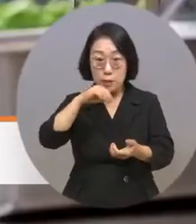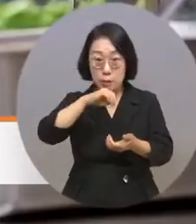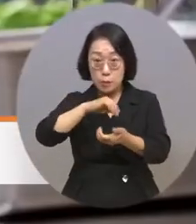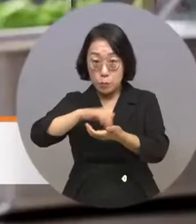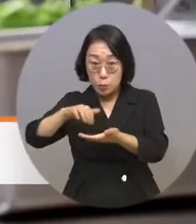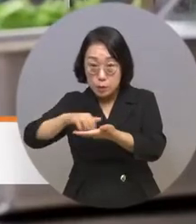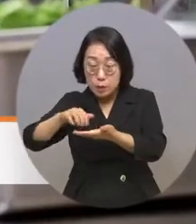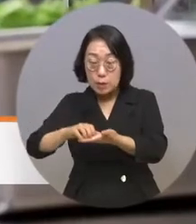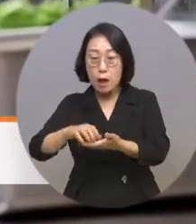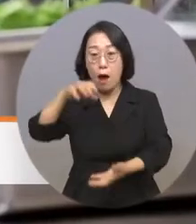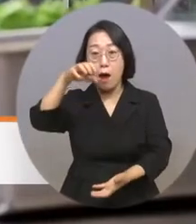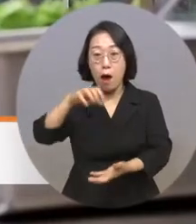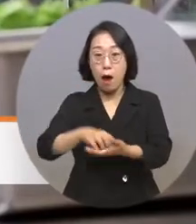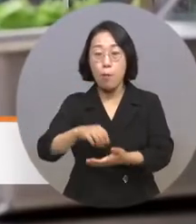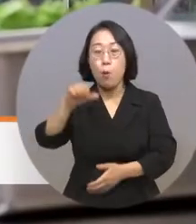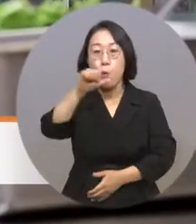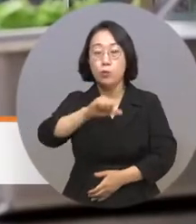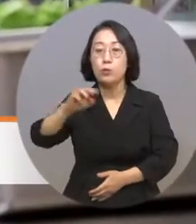실적은 총